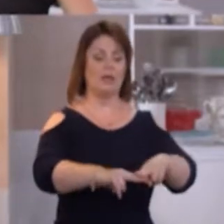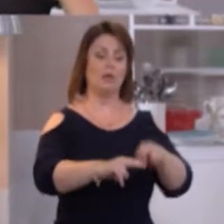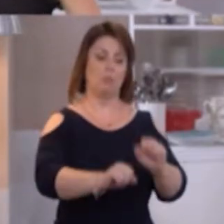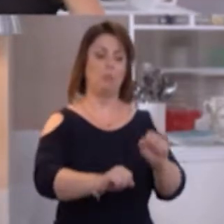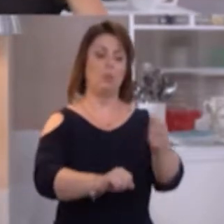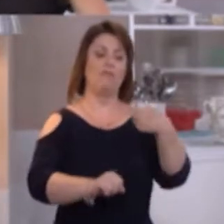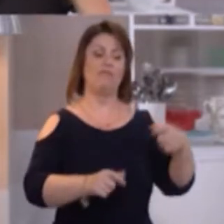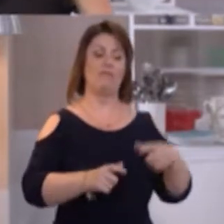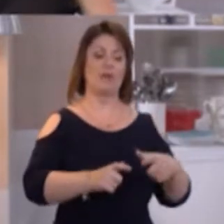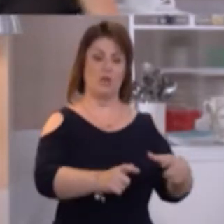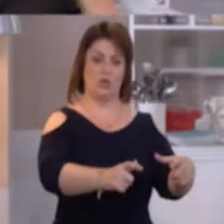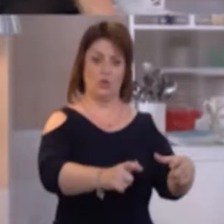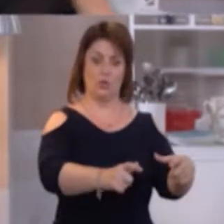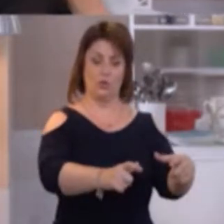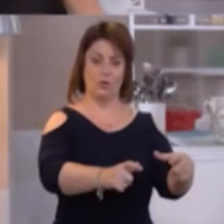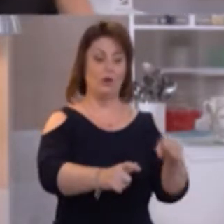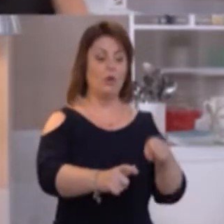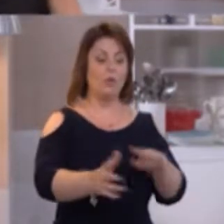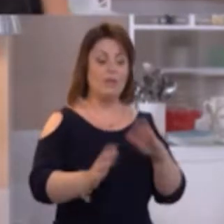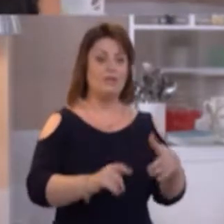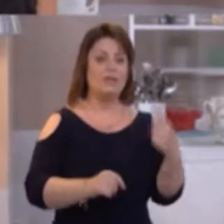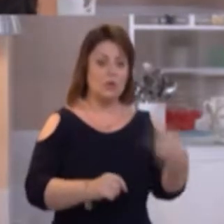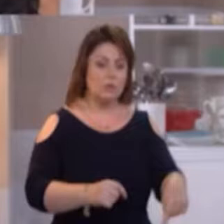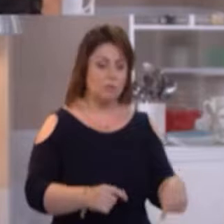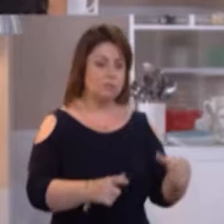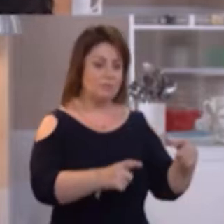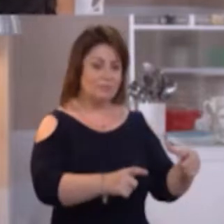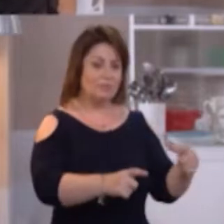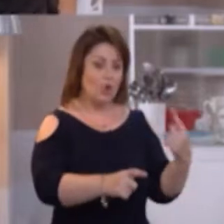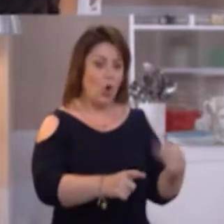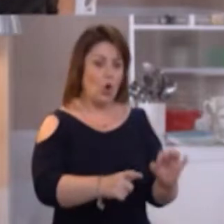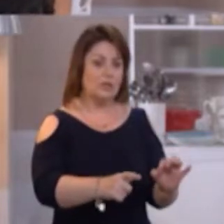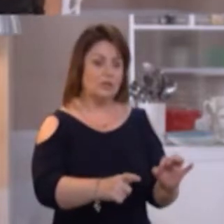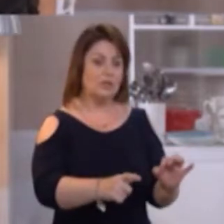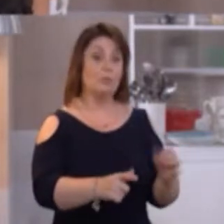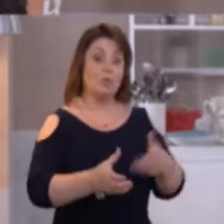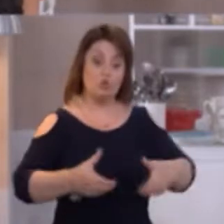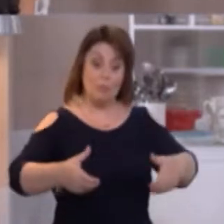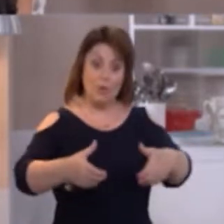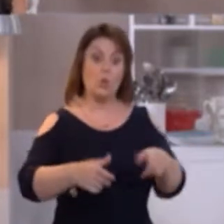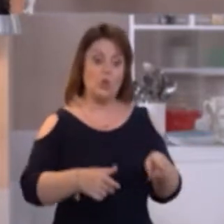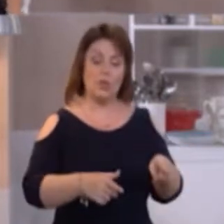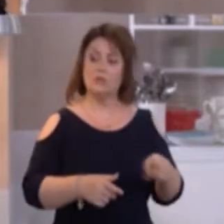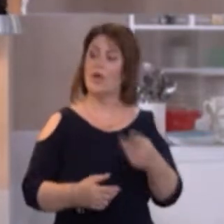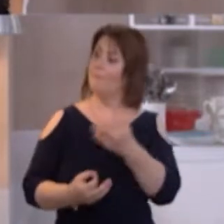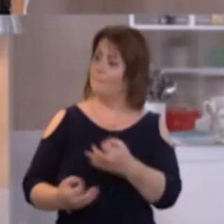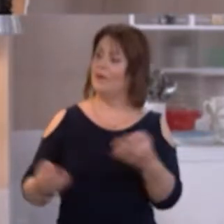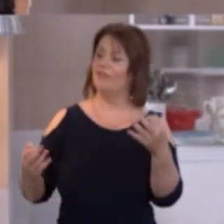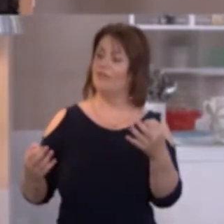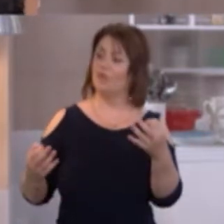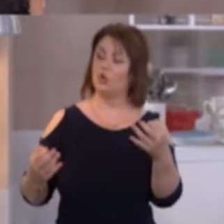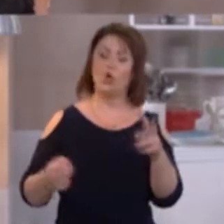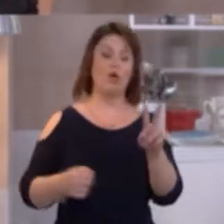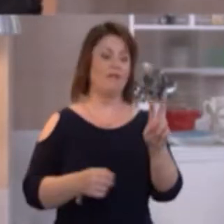frigorifero, in modo tale che poi diventano in questo modo qua. Infatti poi per il ciambellone utilizzeremo queste. Perfetto. Quindi 20 minuti